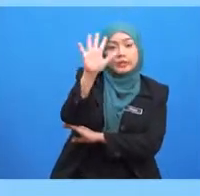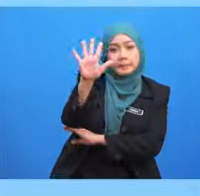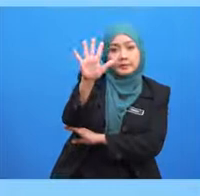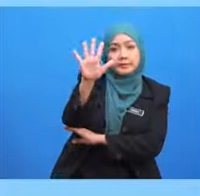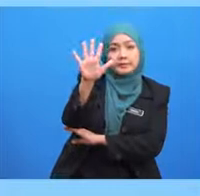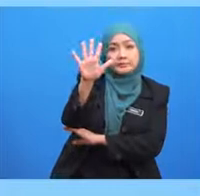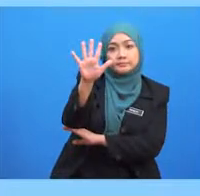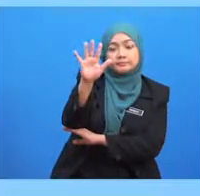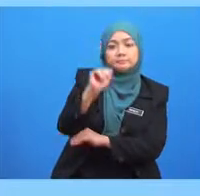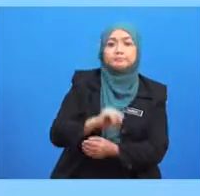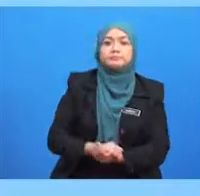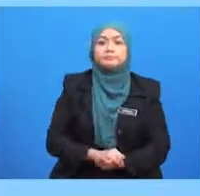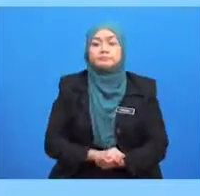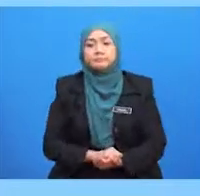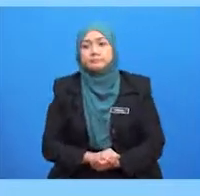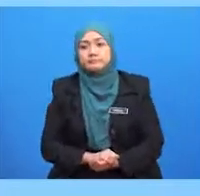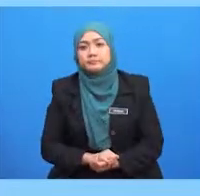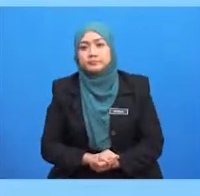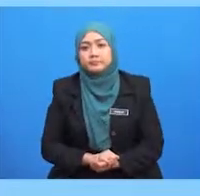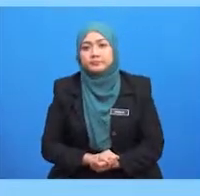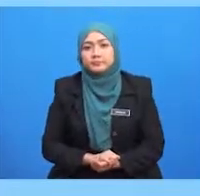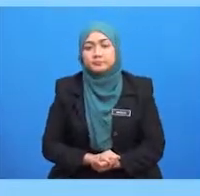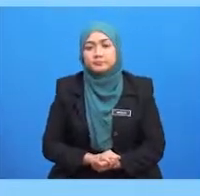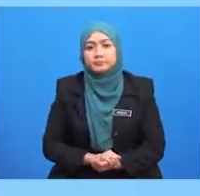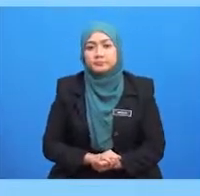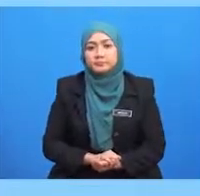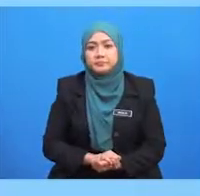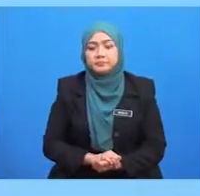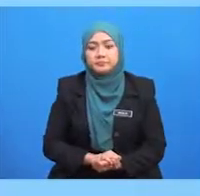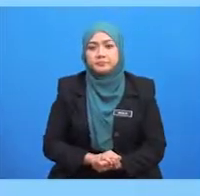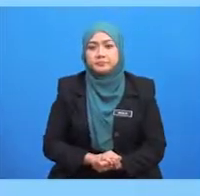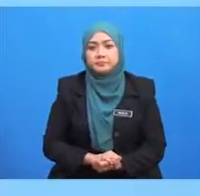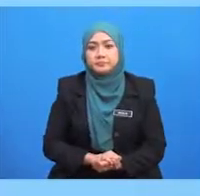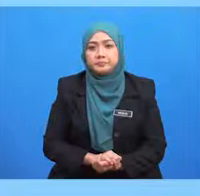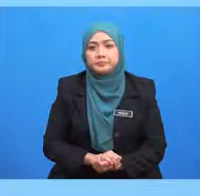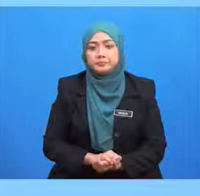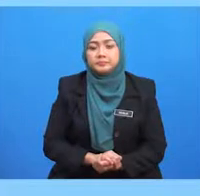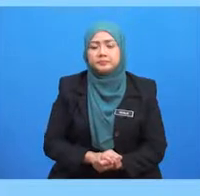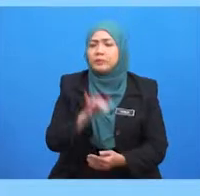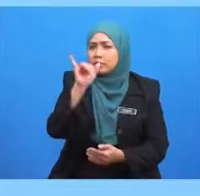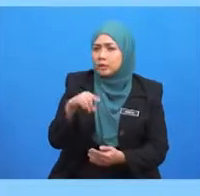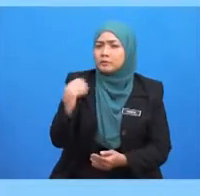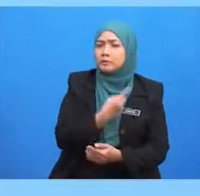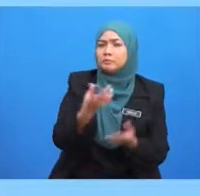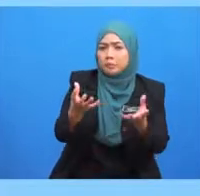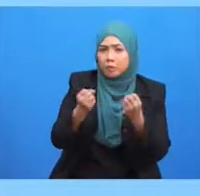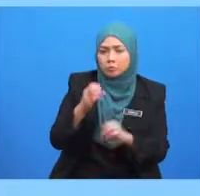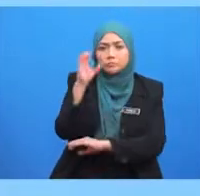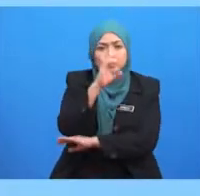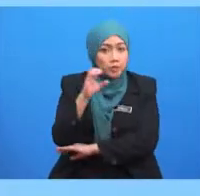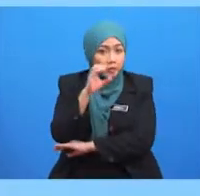20181003 ratus 25 tahun Matrix yang hendak dicari adalah